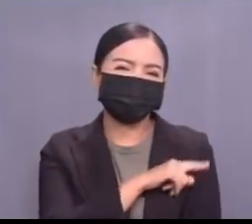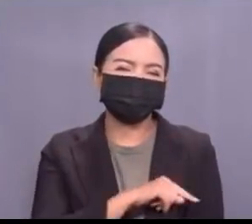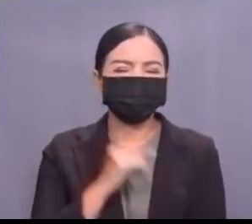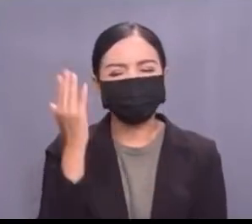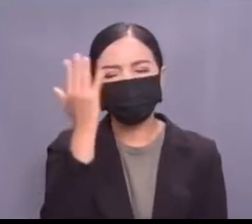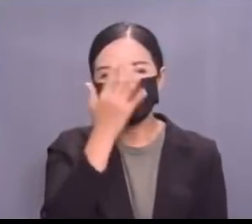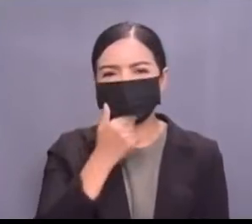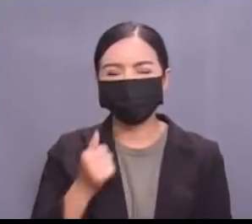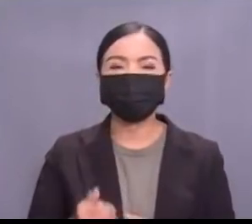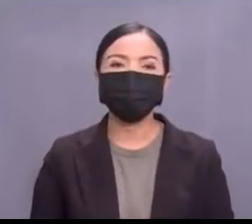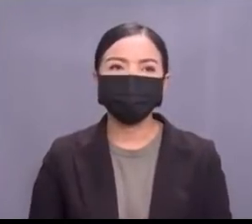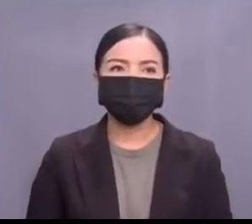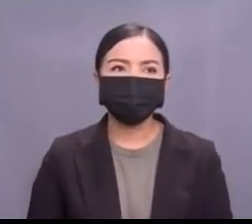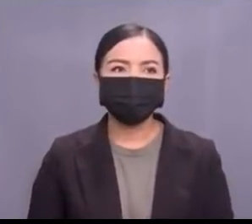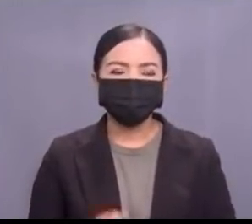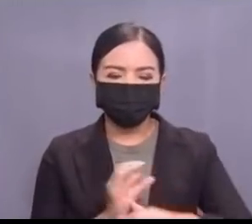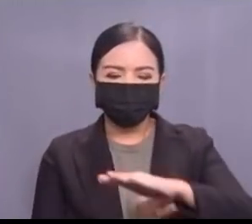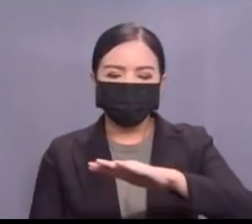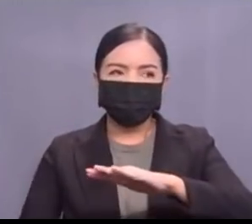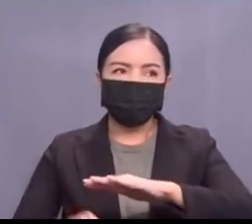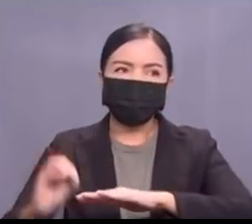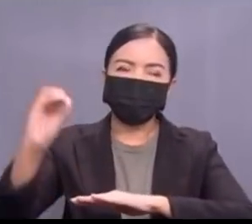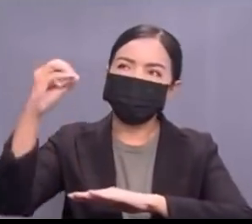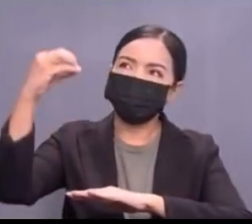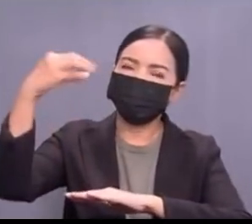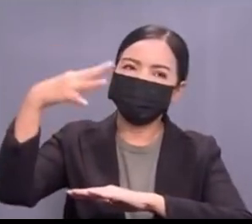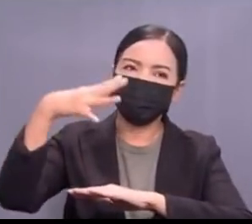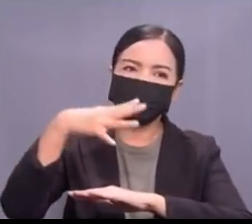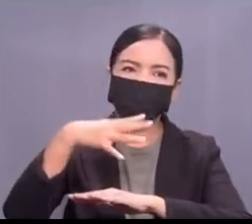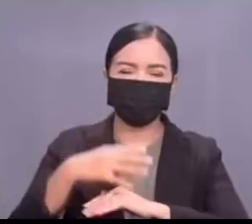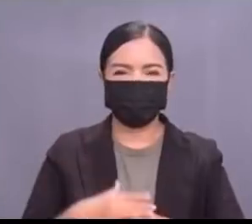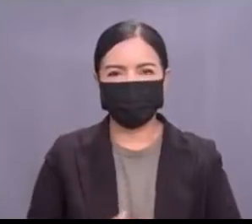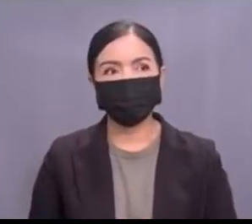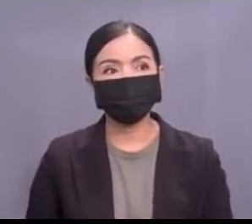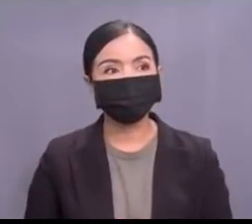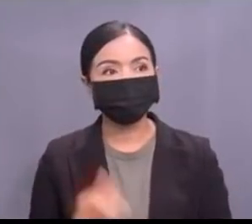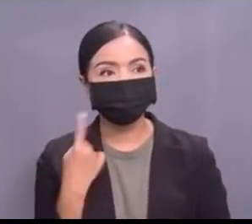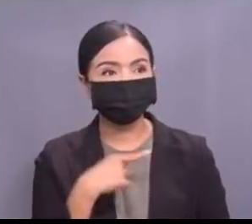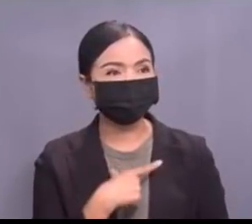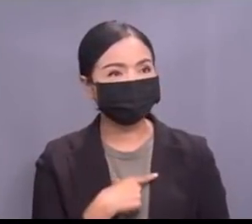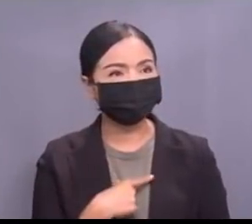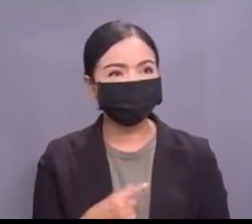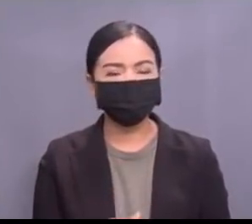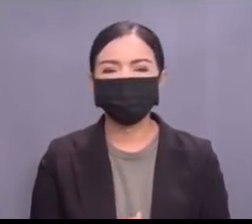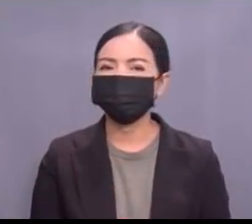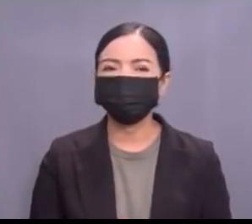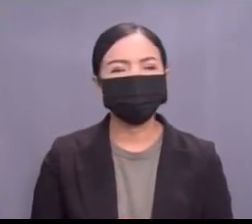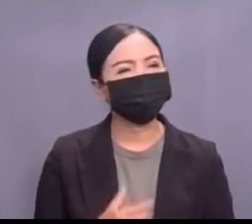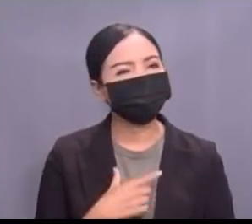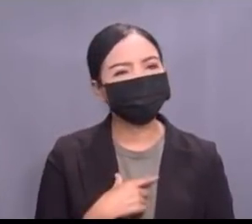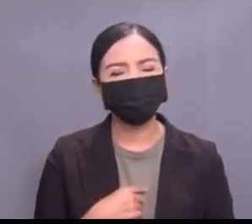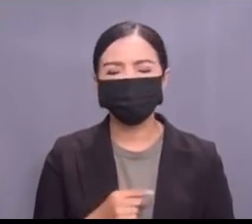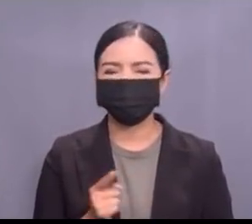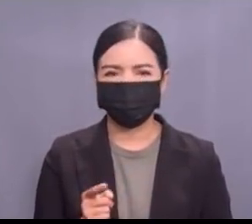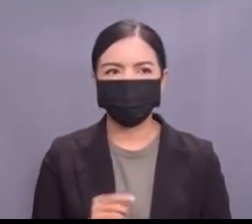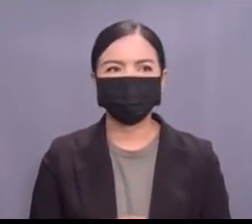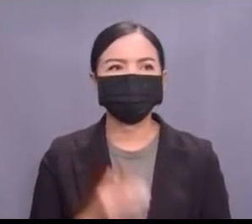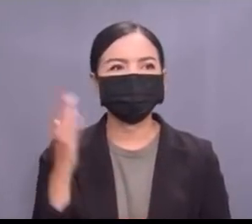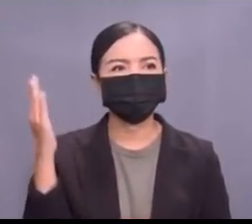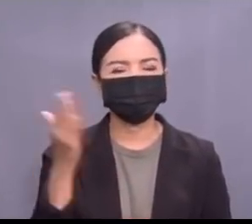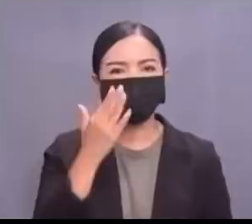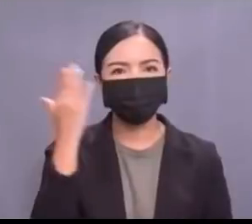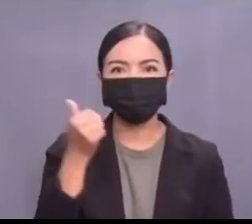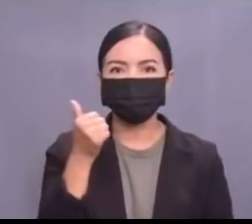กสวยมากไปดูพระอาทิตย์ขึ้นตอนเช้าหูคนที่ชอบแคมปิ้งสายกลางเต็นท์นี่ถูกอกถูกใจเพราะว่าอากาศ